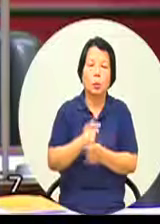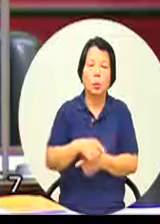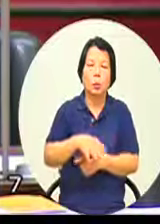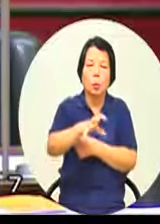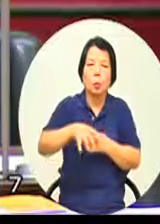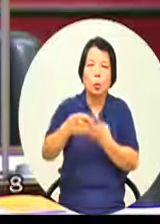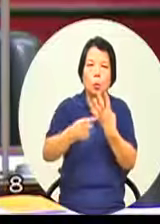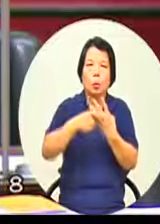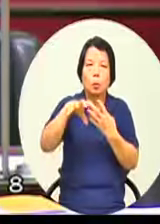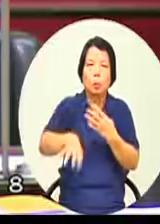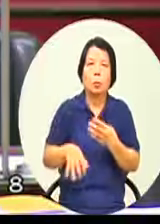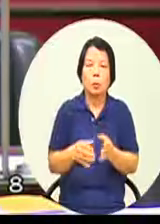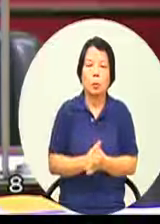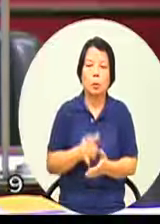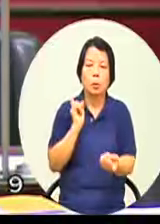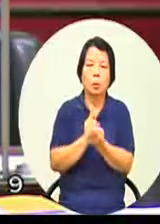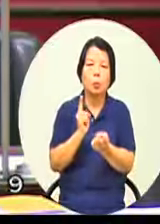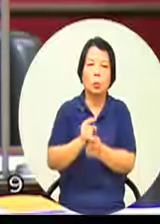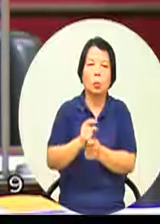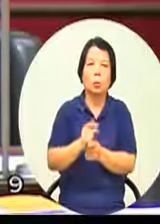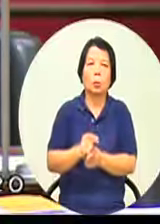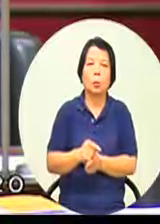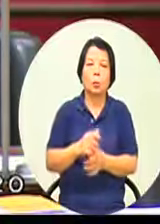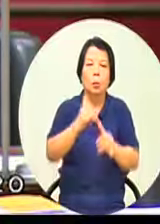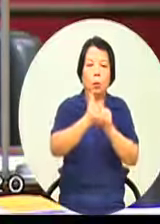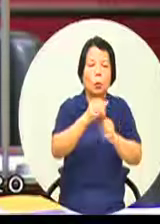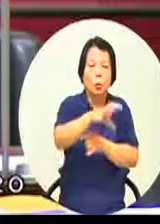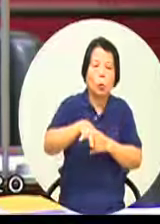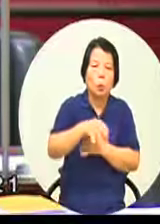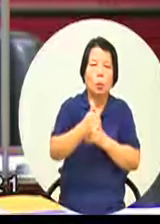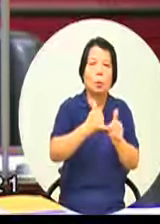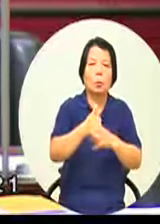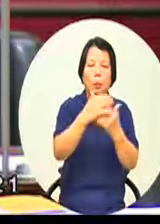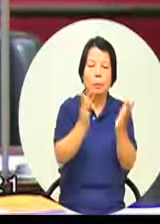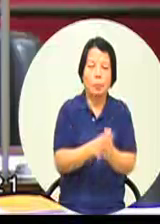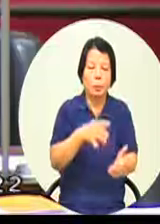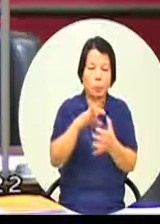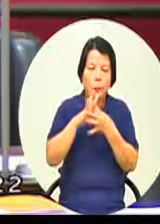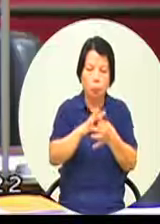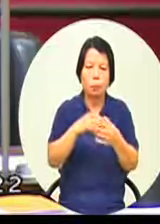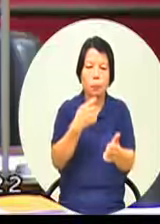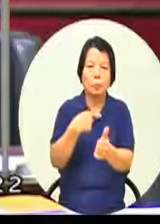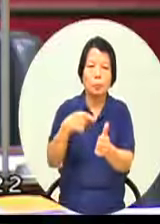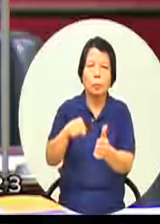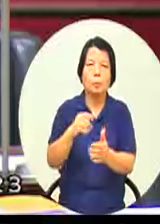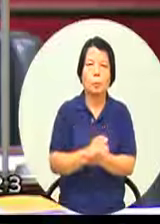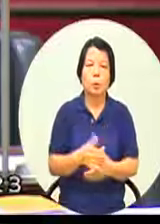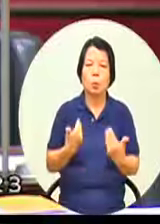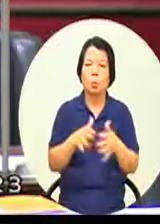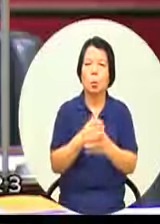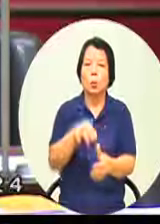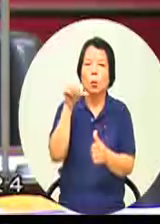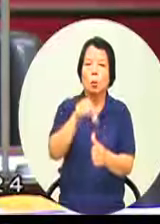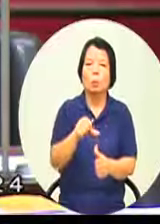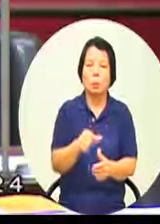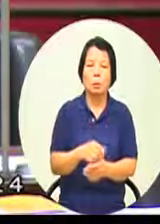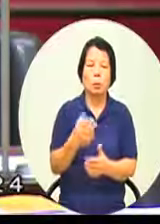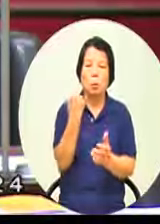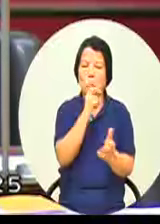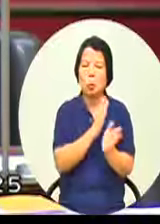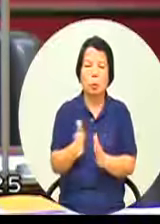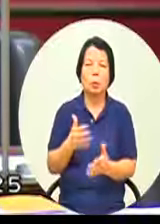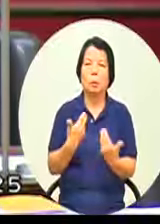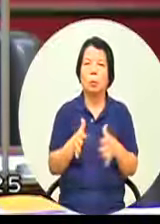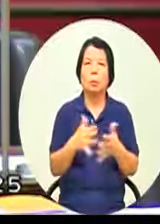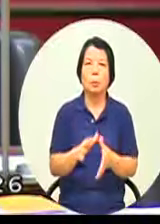仁对农民要用关心，要去辅导，不要去管，用管理的方式，我一